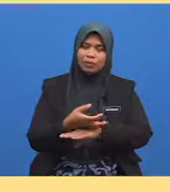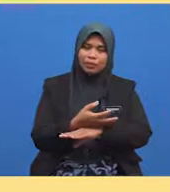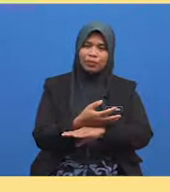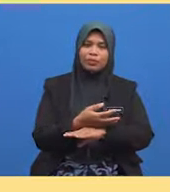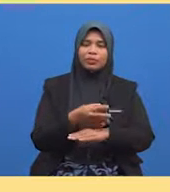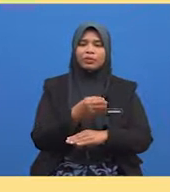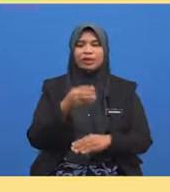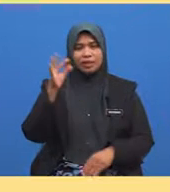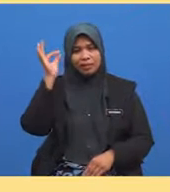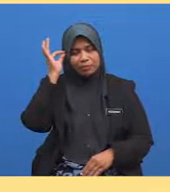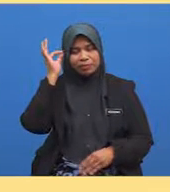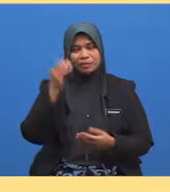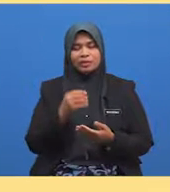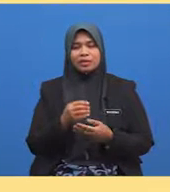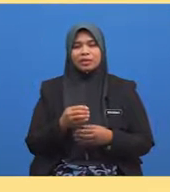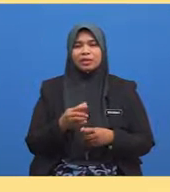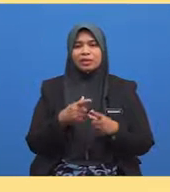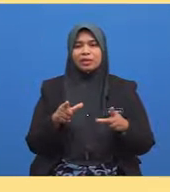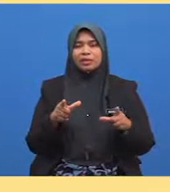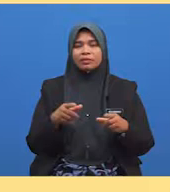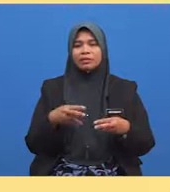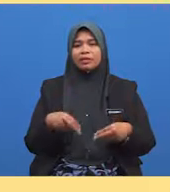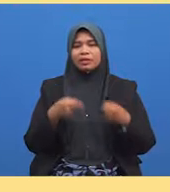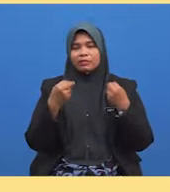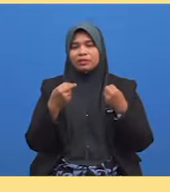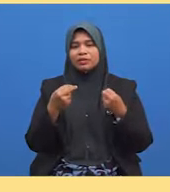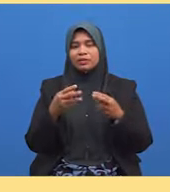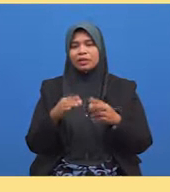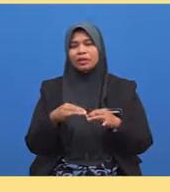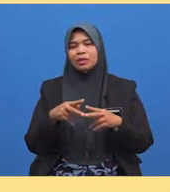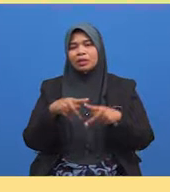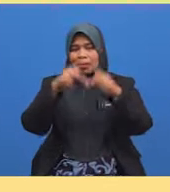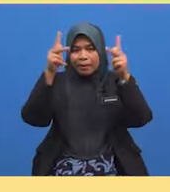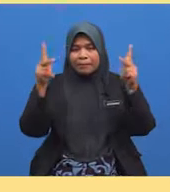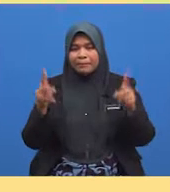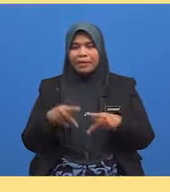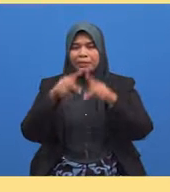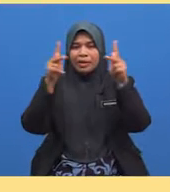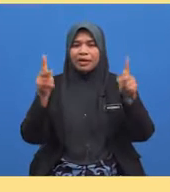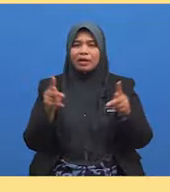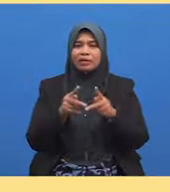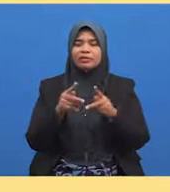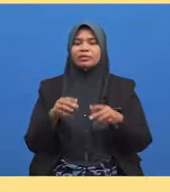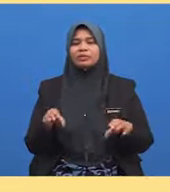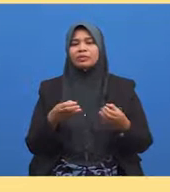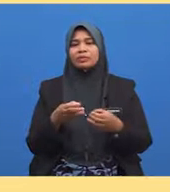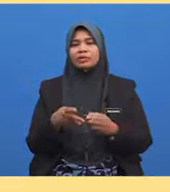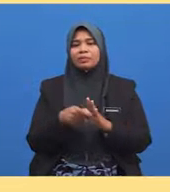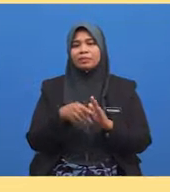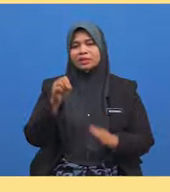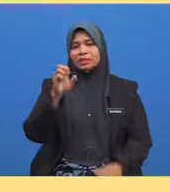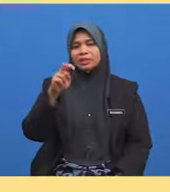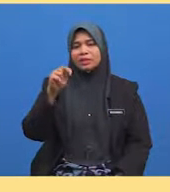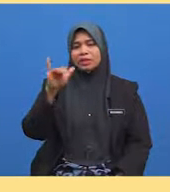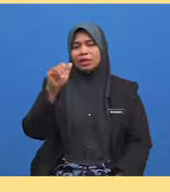dilitupi bulu atau rambut. Selain itu, mamalia bernafas melalui peparu. Haiwan mamalia juga